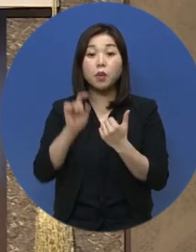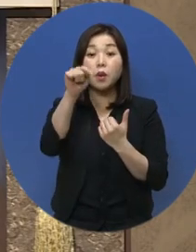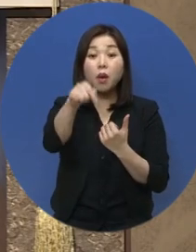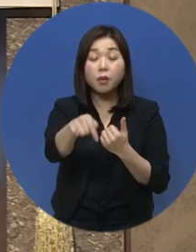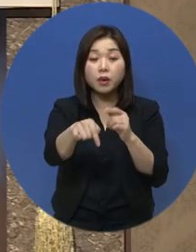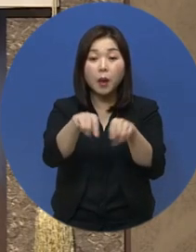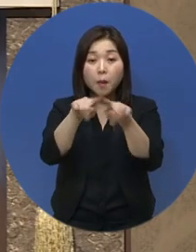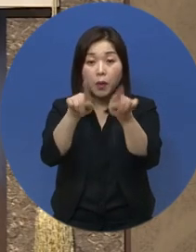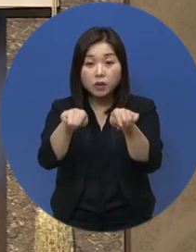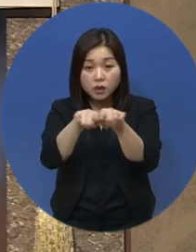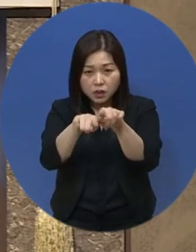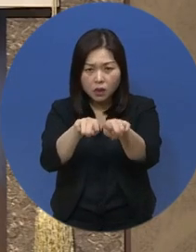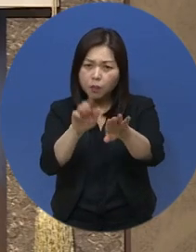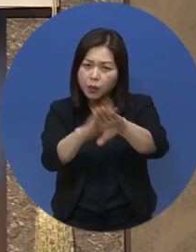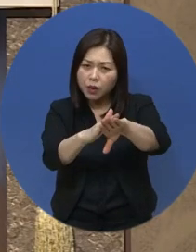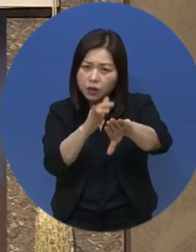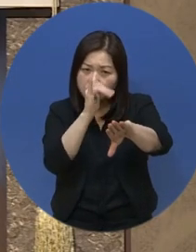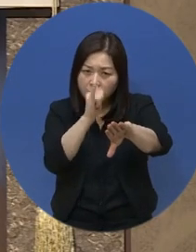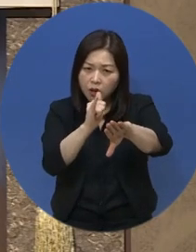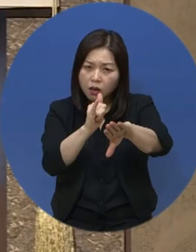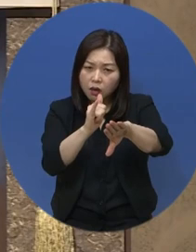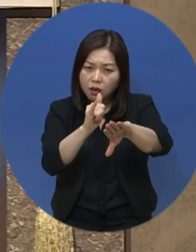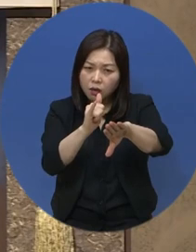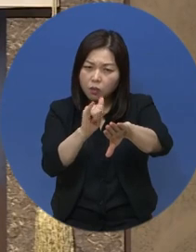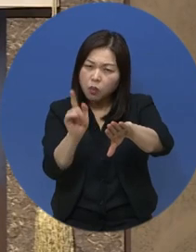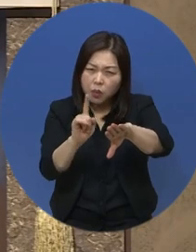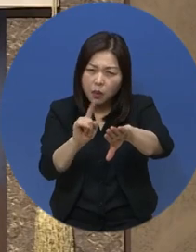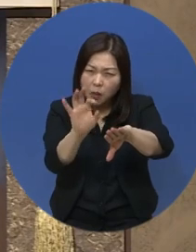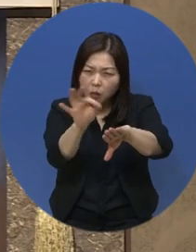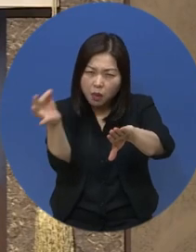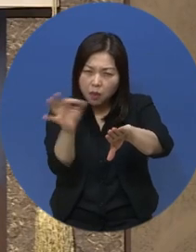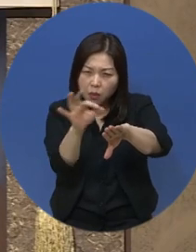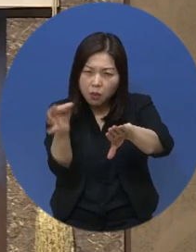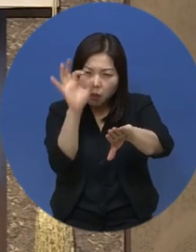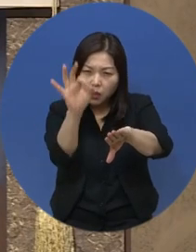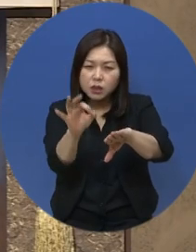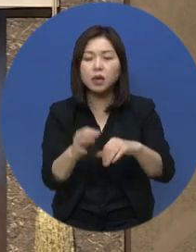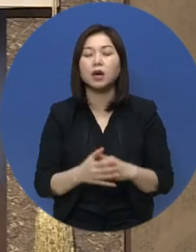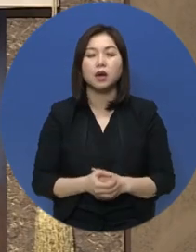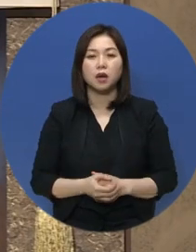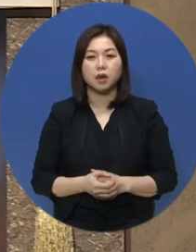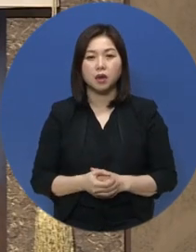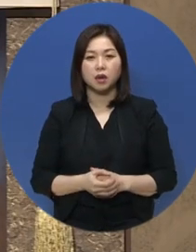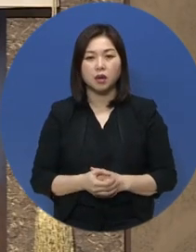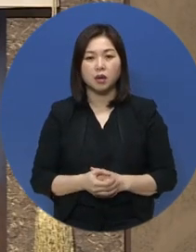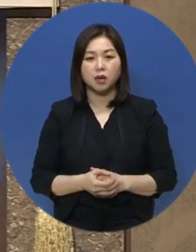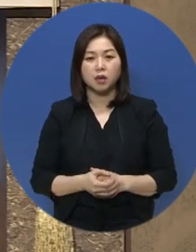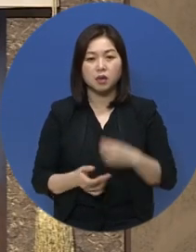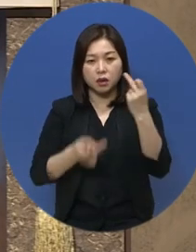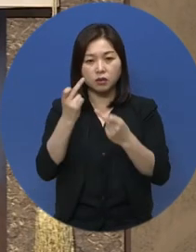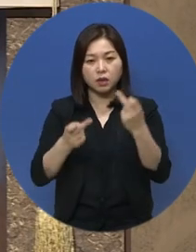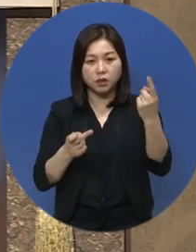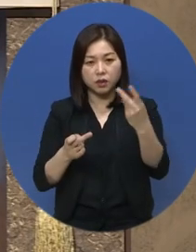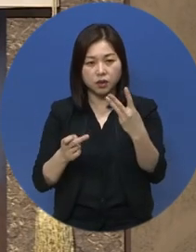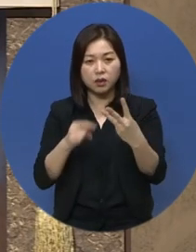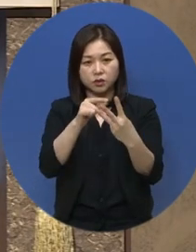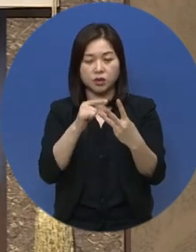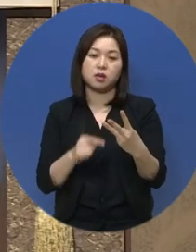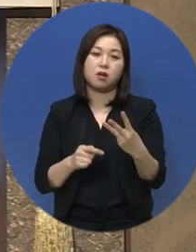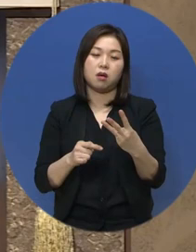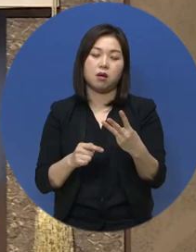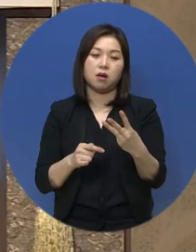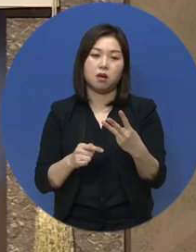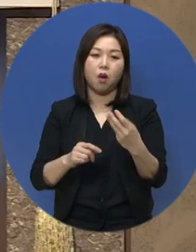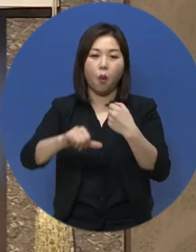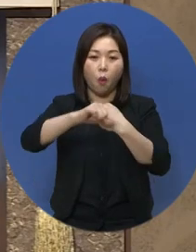포스트잇이 보였대요. 포스트잇이 뭔가 이렇게 옷장을 떼어보니까 삼형제 중 초등학교 5학년 다니는 둘째